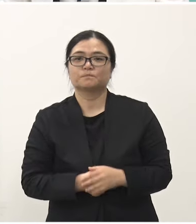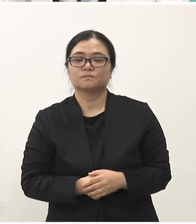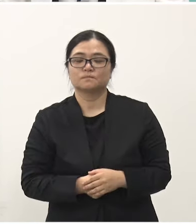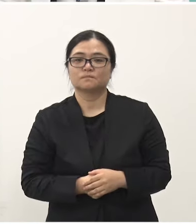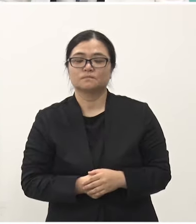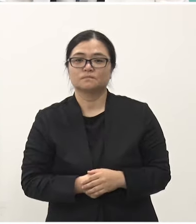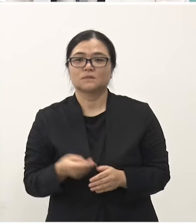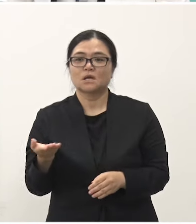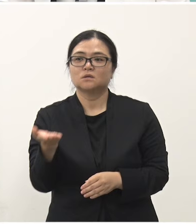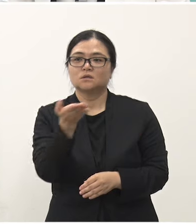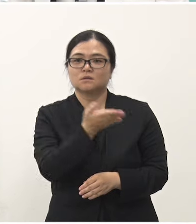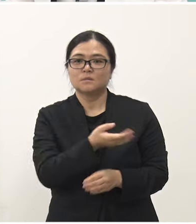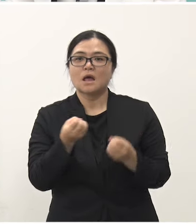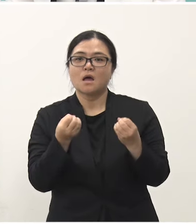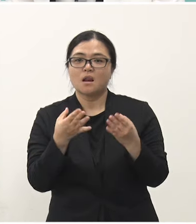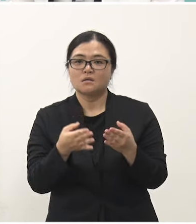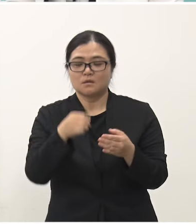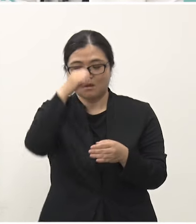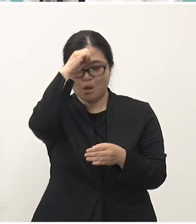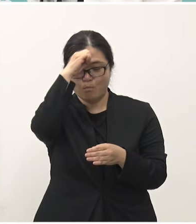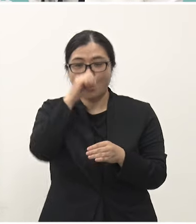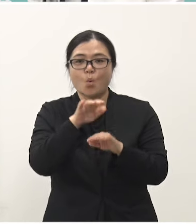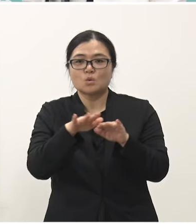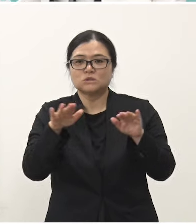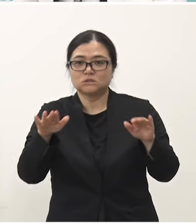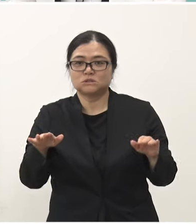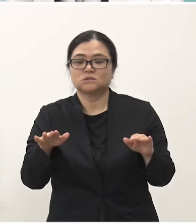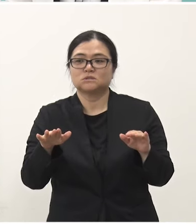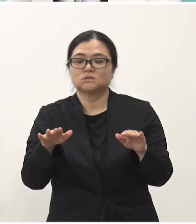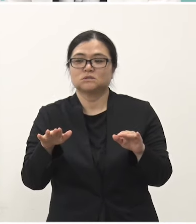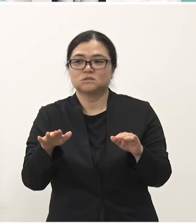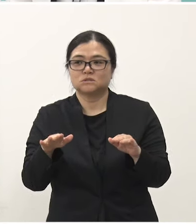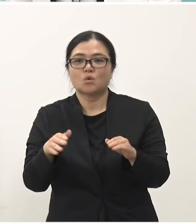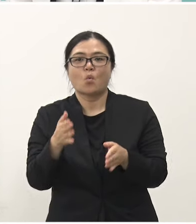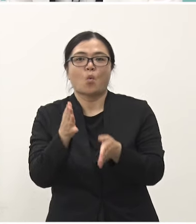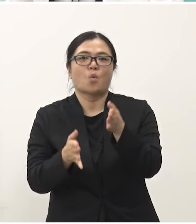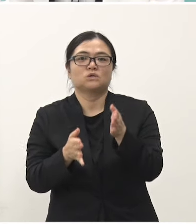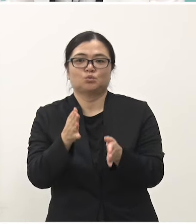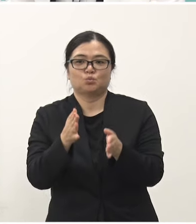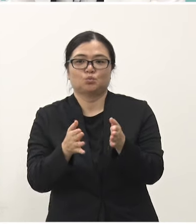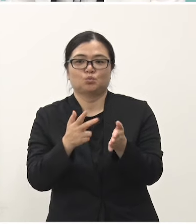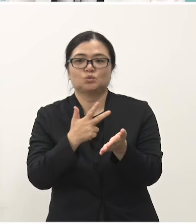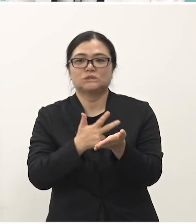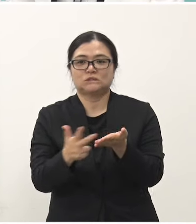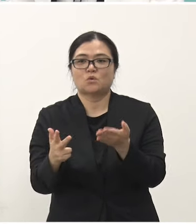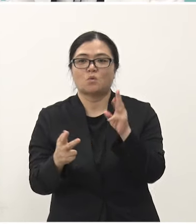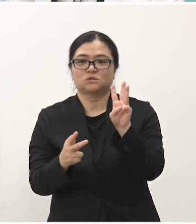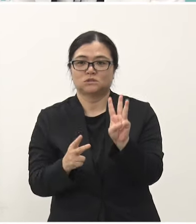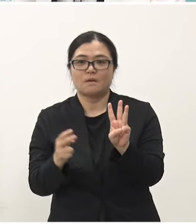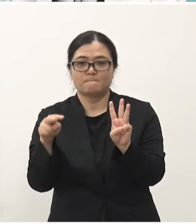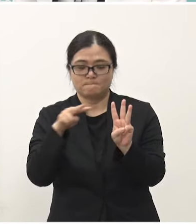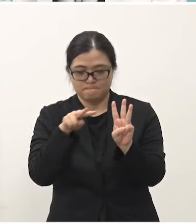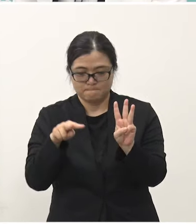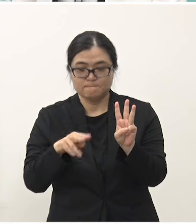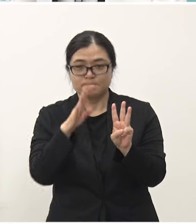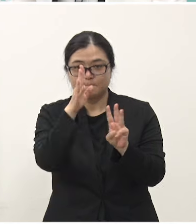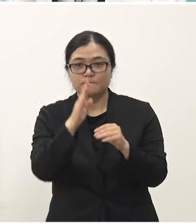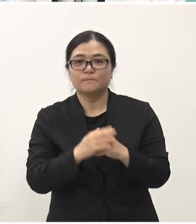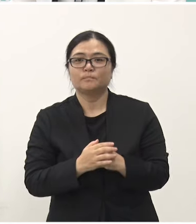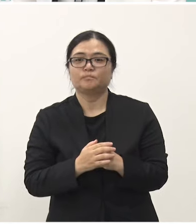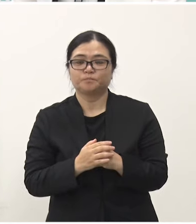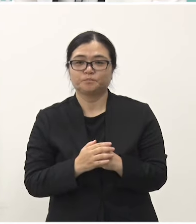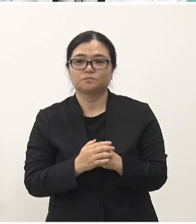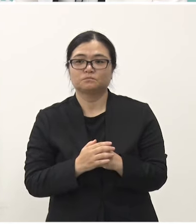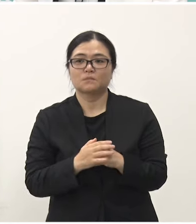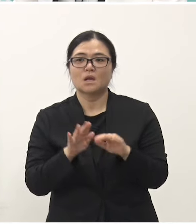ます続きまして新たな病児保育室の解説についてです詳細は資料3をご覧ください